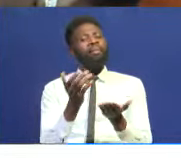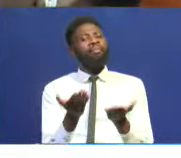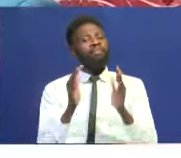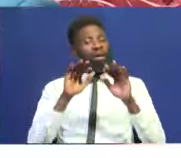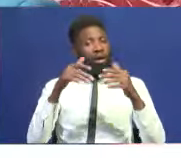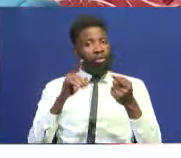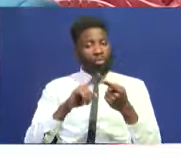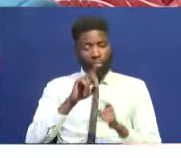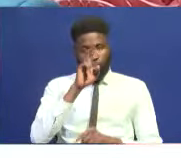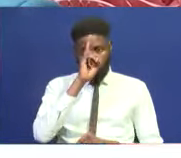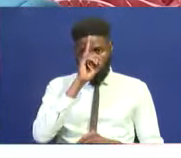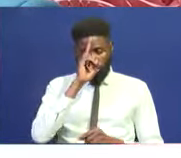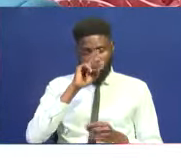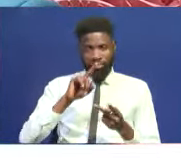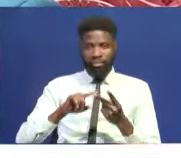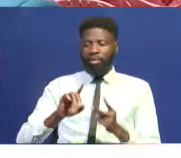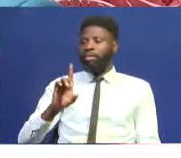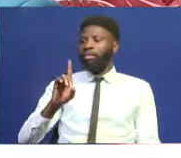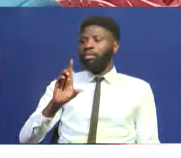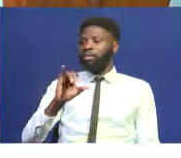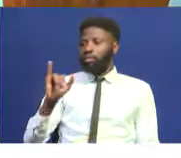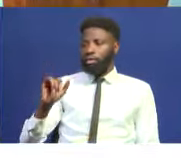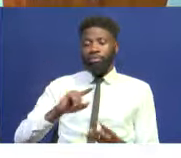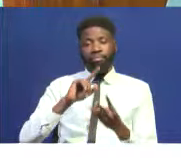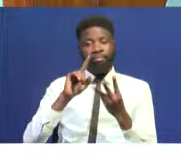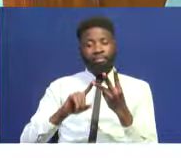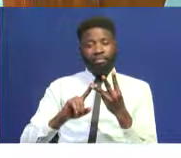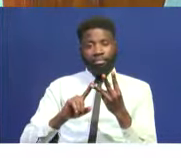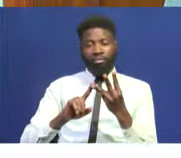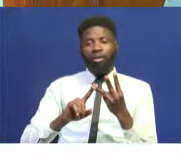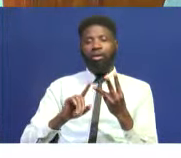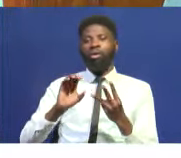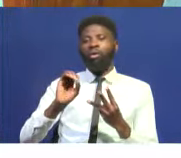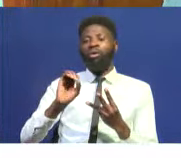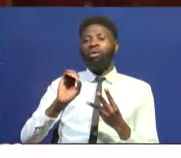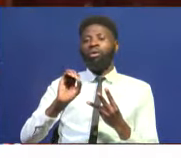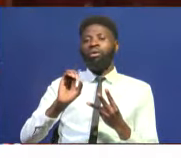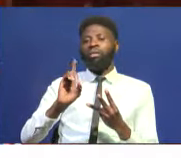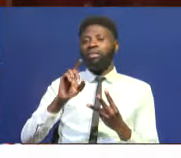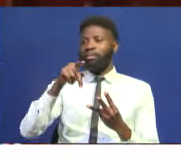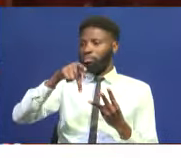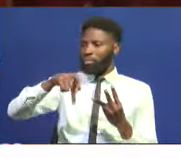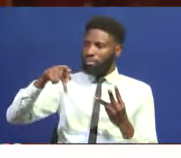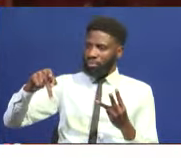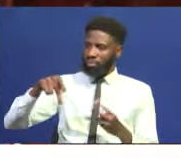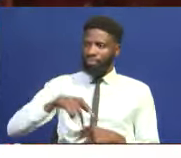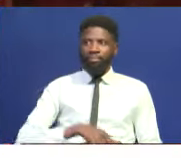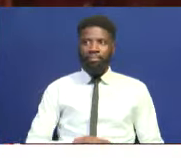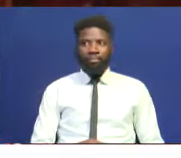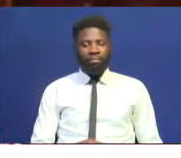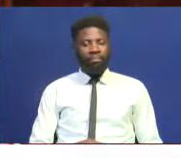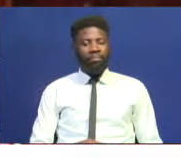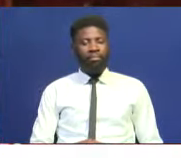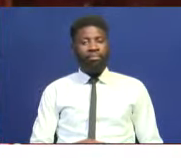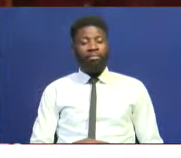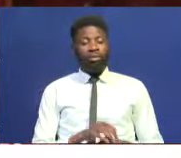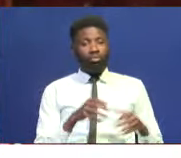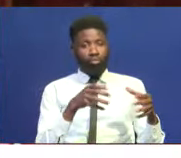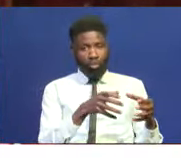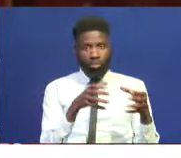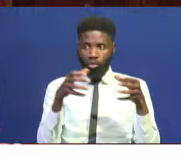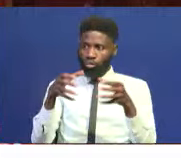ya upelelezi na afisi ya mkurugenzi wa idara ya uchunguzi na masuala ya jinai. The services have actually been working very